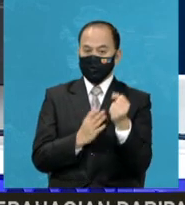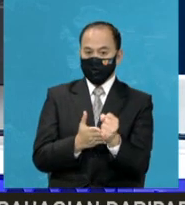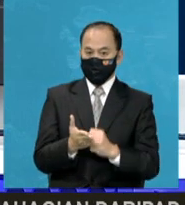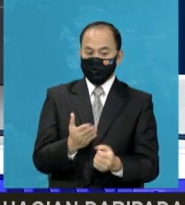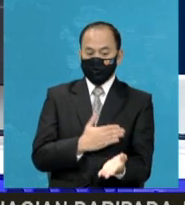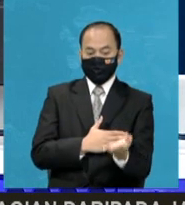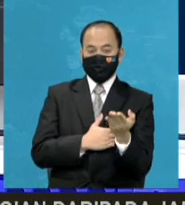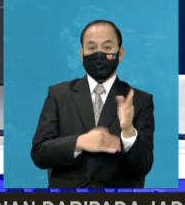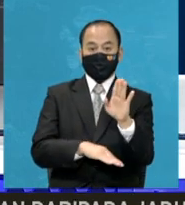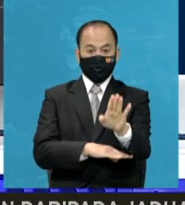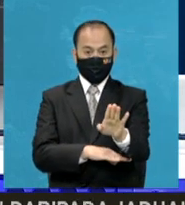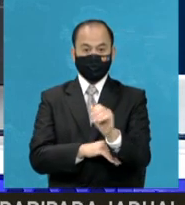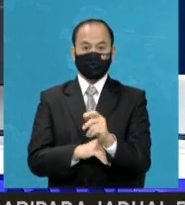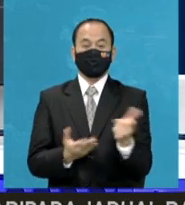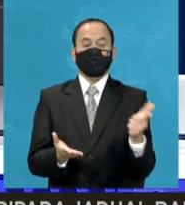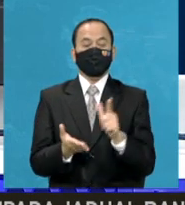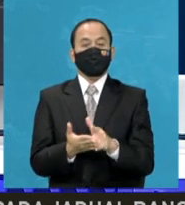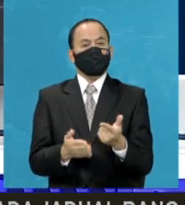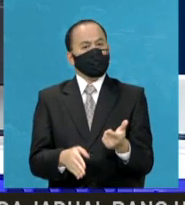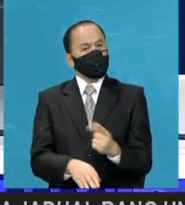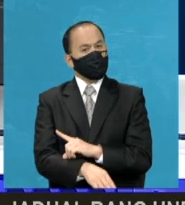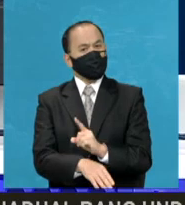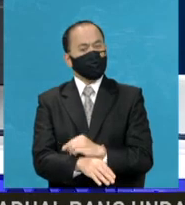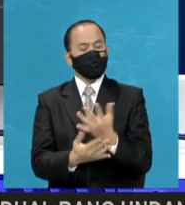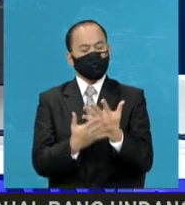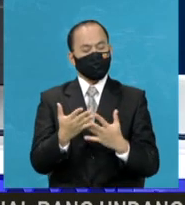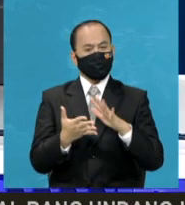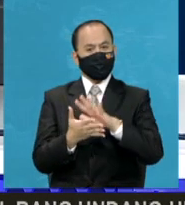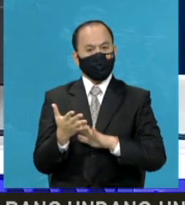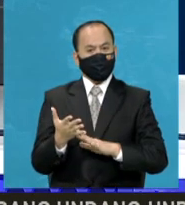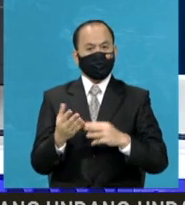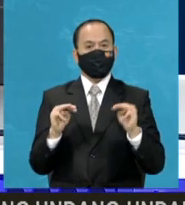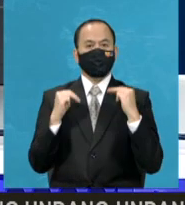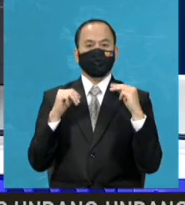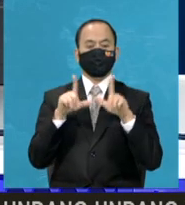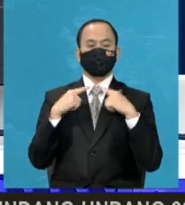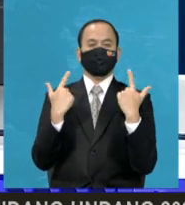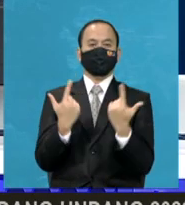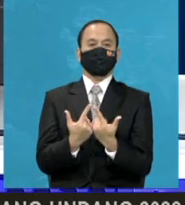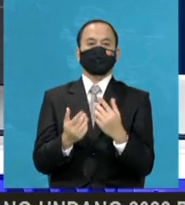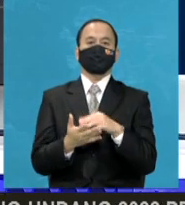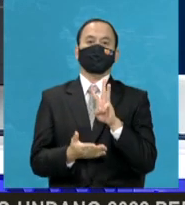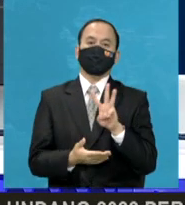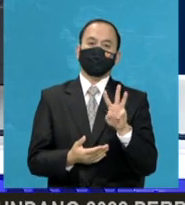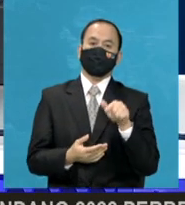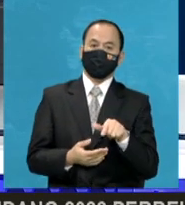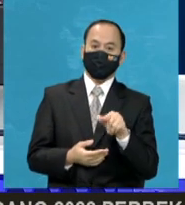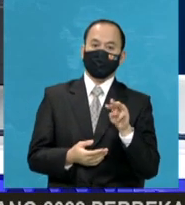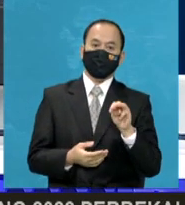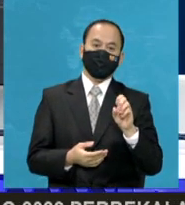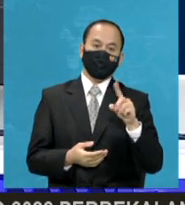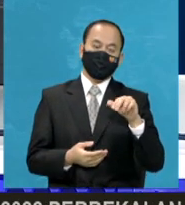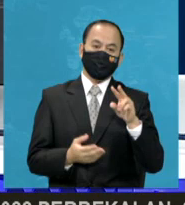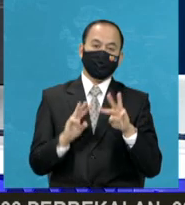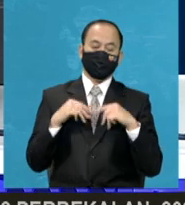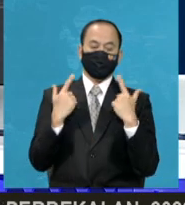Laporan harian juga boleh diikuti melalui laman sesawang Rasmi Majlis mesyuarat negara di dabu-dabu dabelyu download Majlis